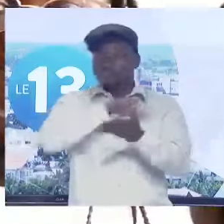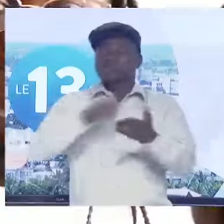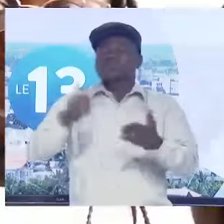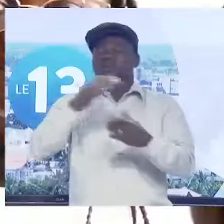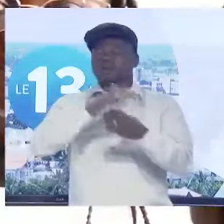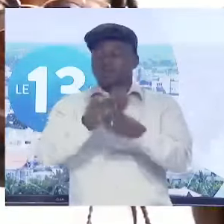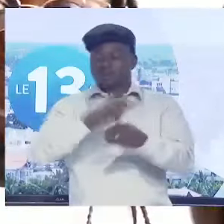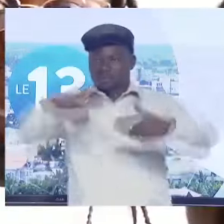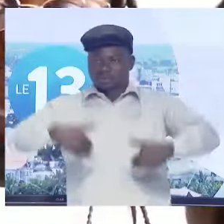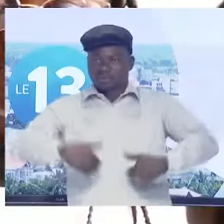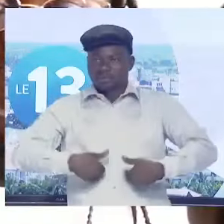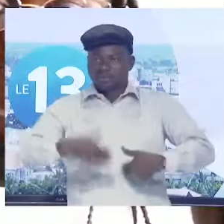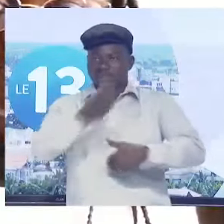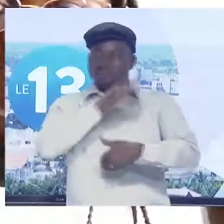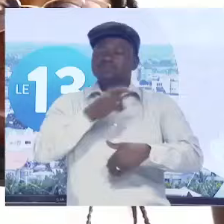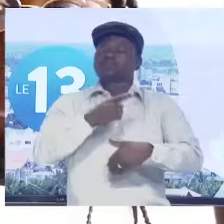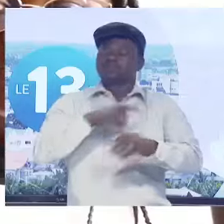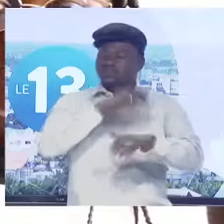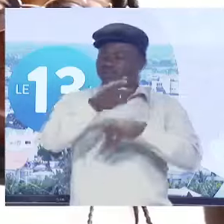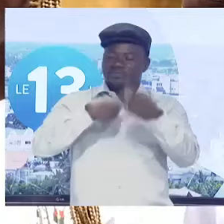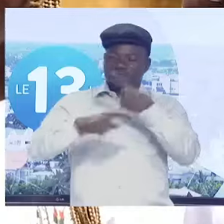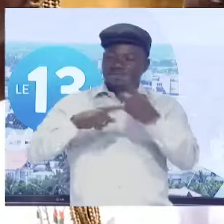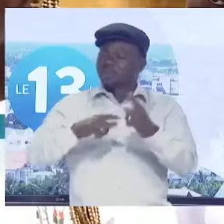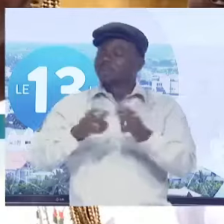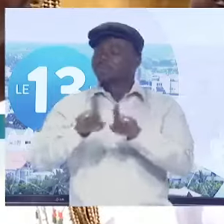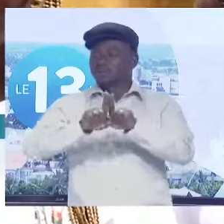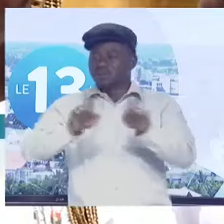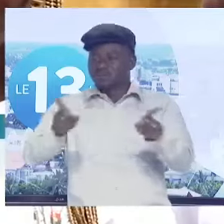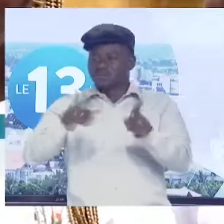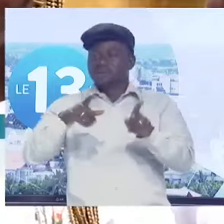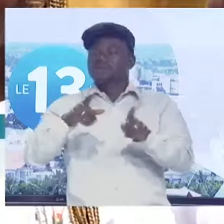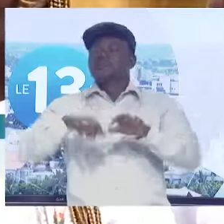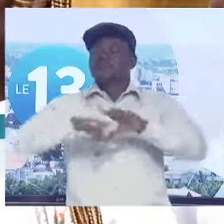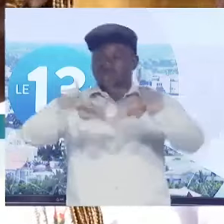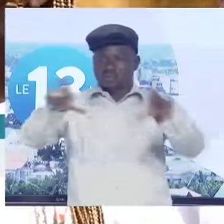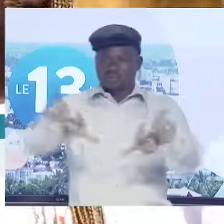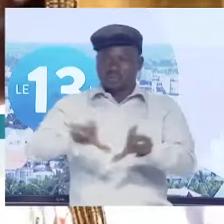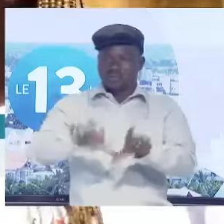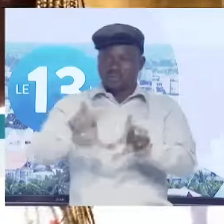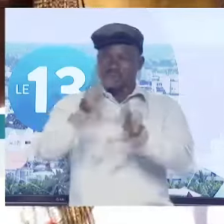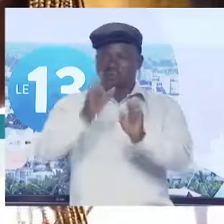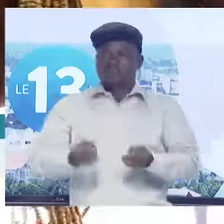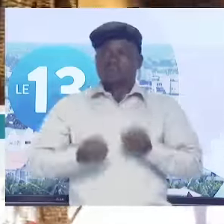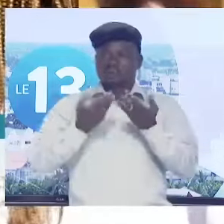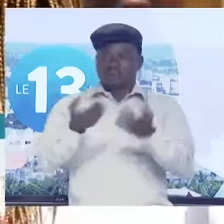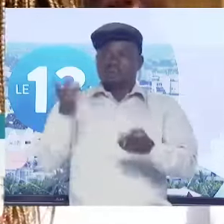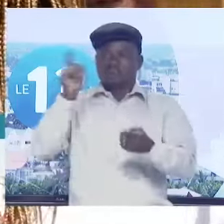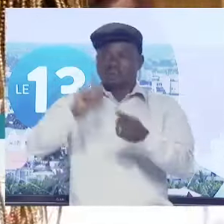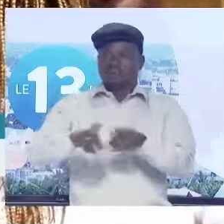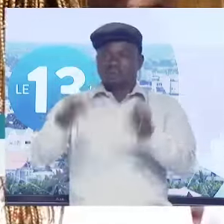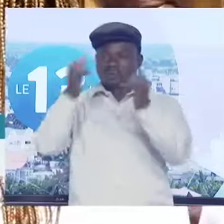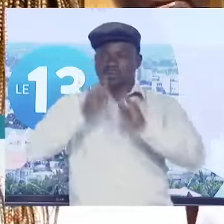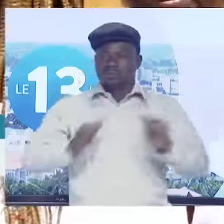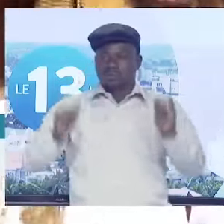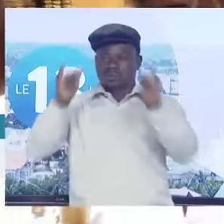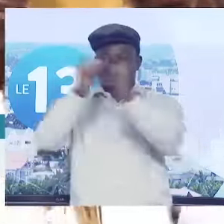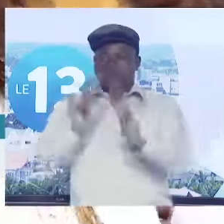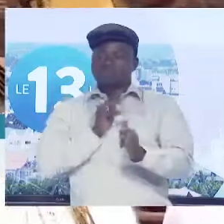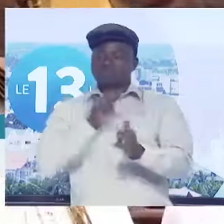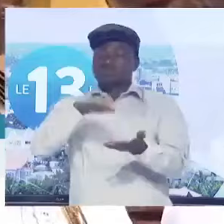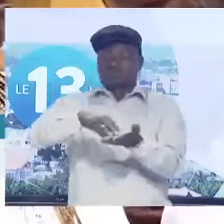participants issus de milieux divers. Nous voyons que grâce à ce camp, nous allons plus